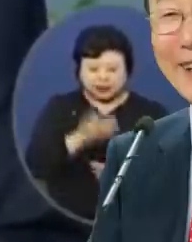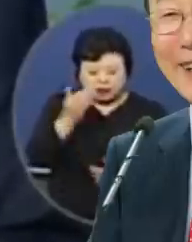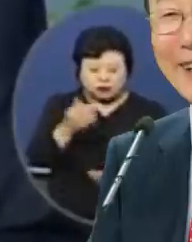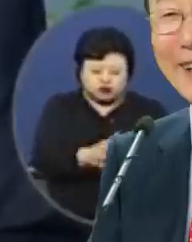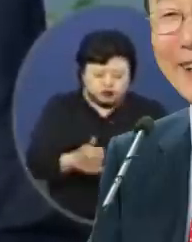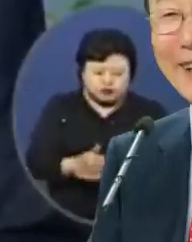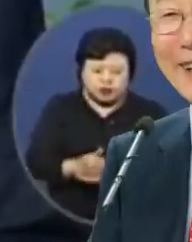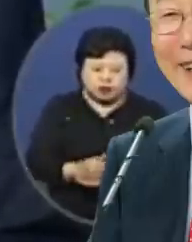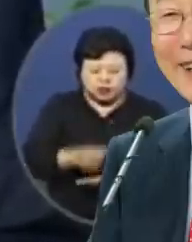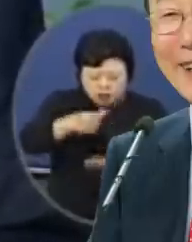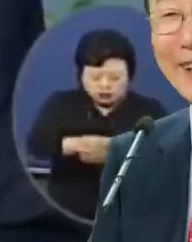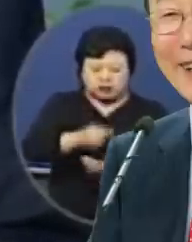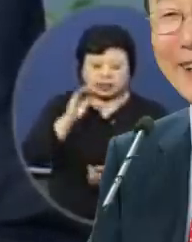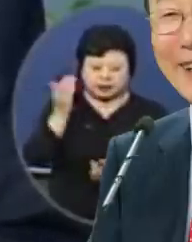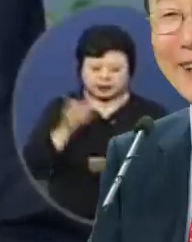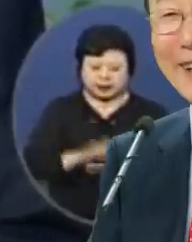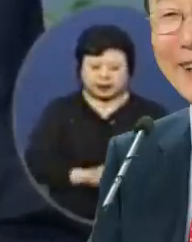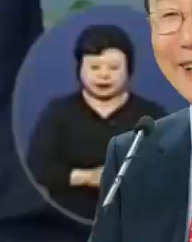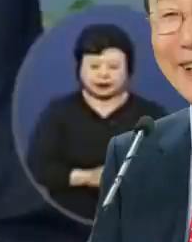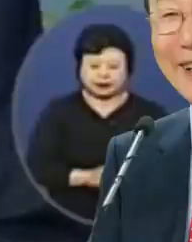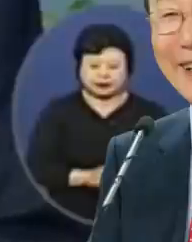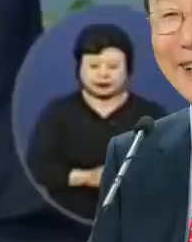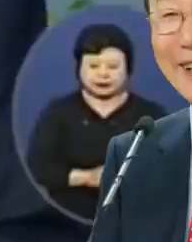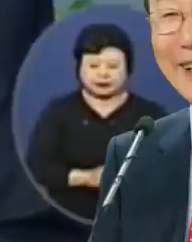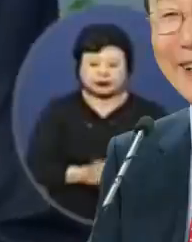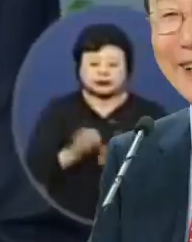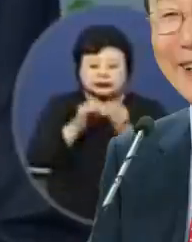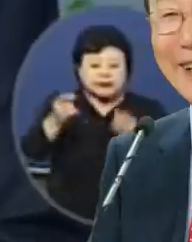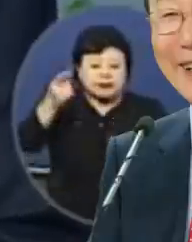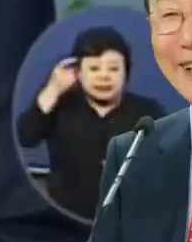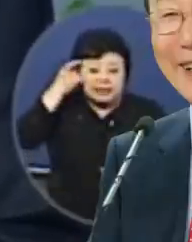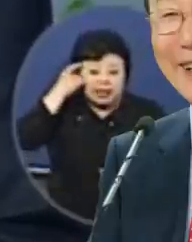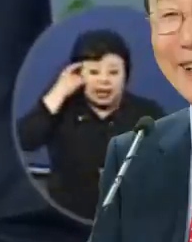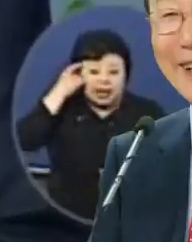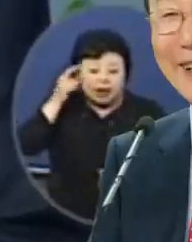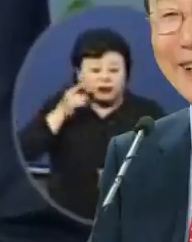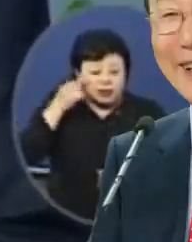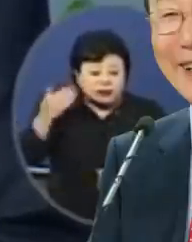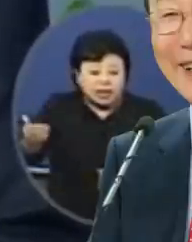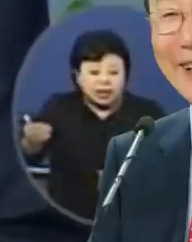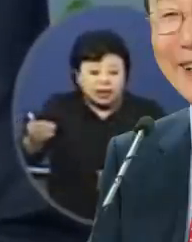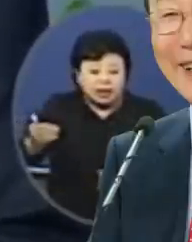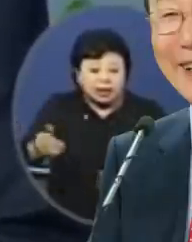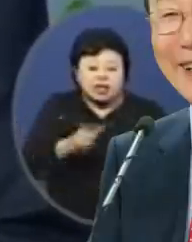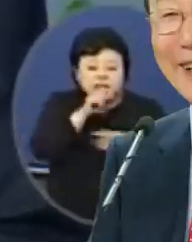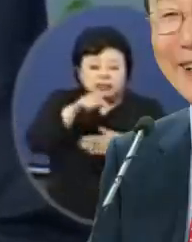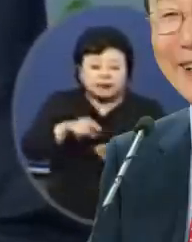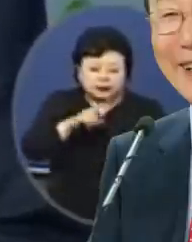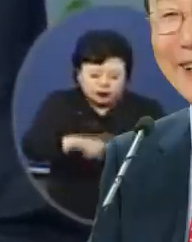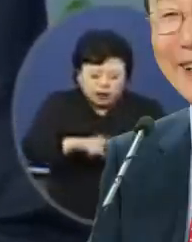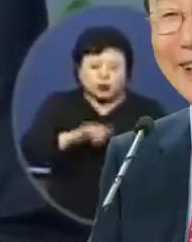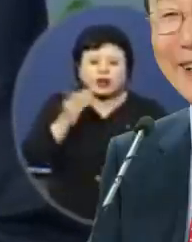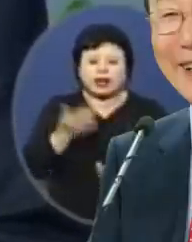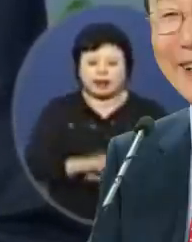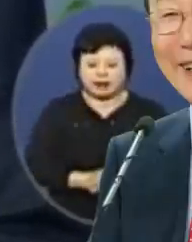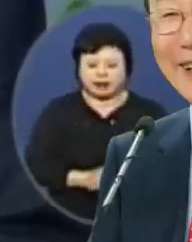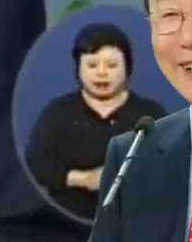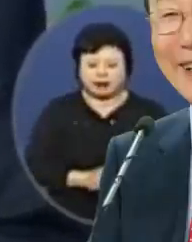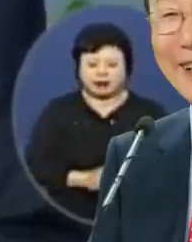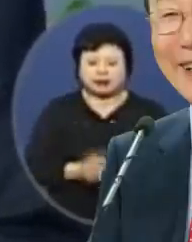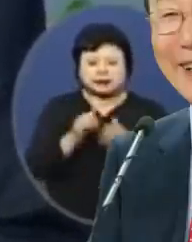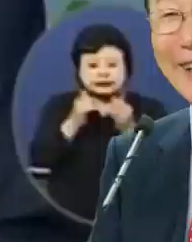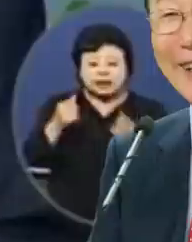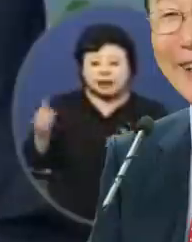여러분의 운명을 좌우하는 것입니다. 그 사람의 생각이 어때하면 그 사람의 삶도 그렇게 되는 것입니다. 그